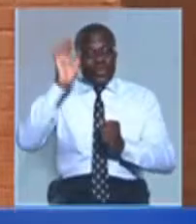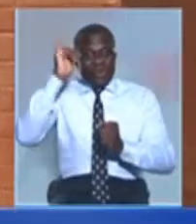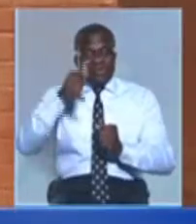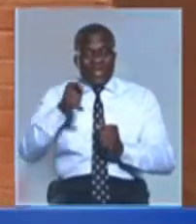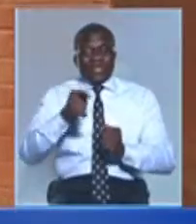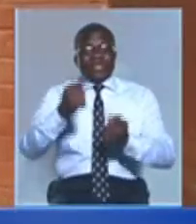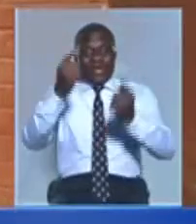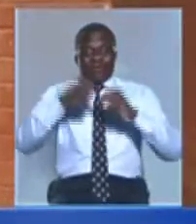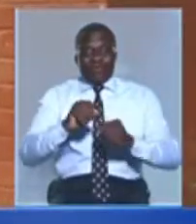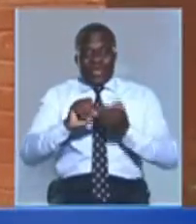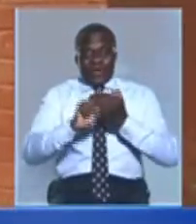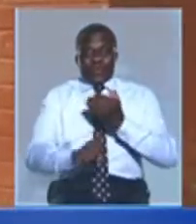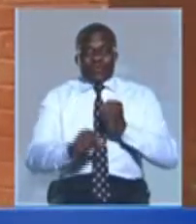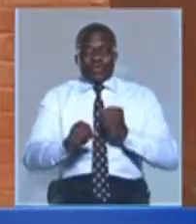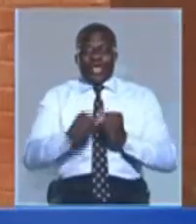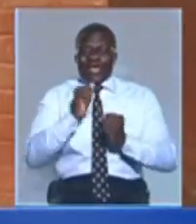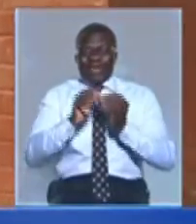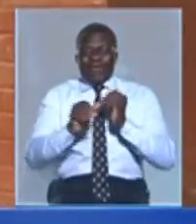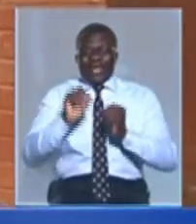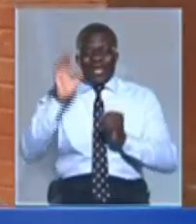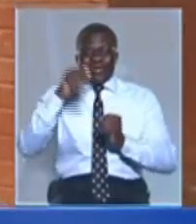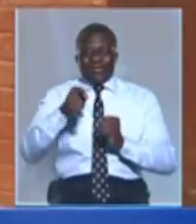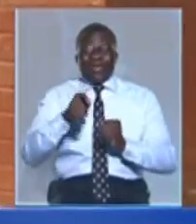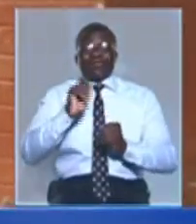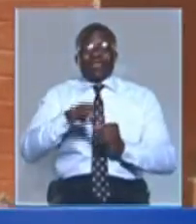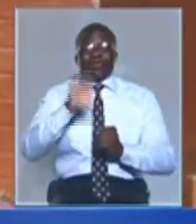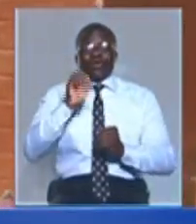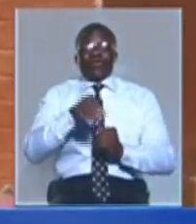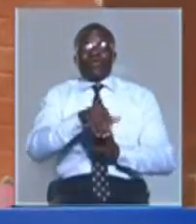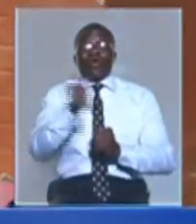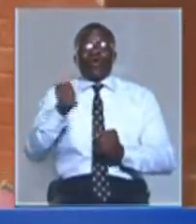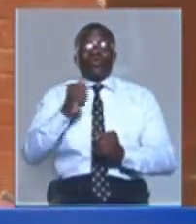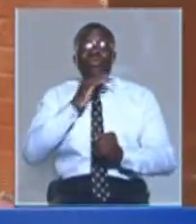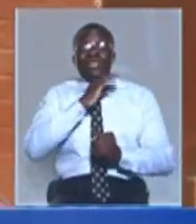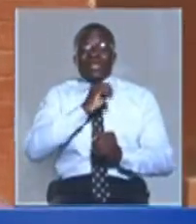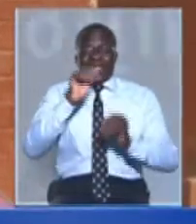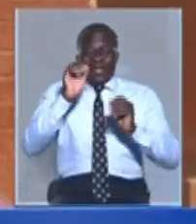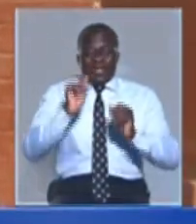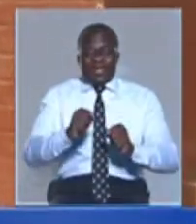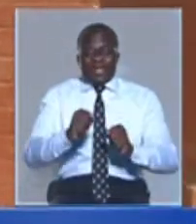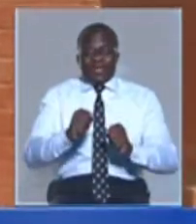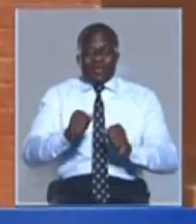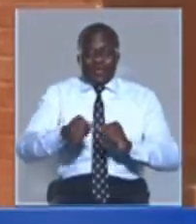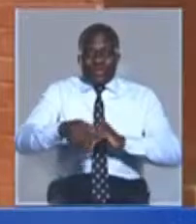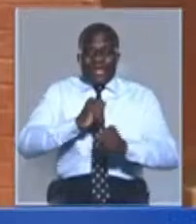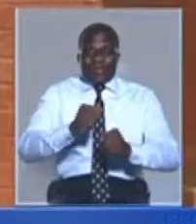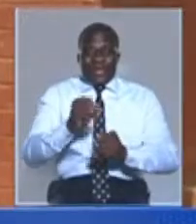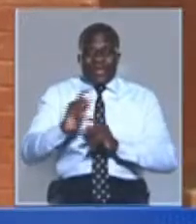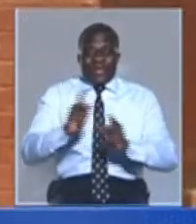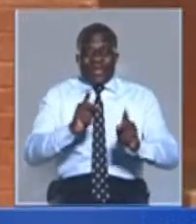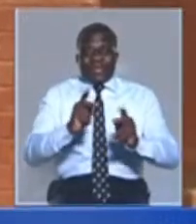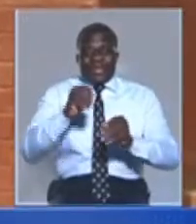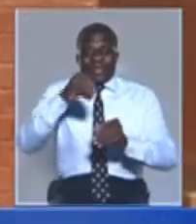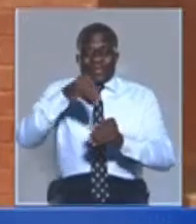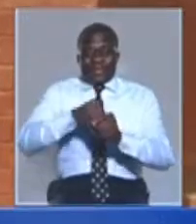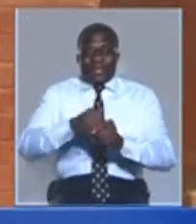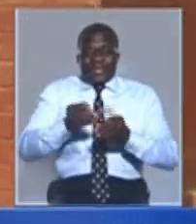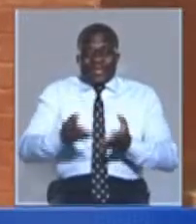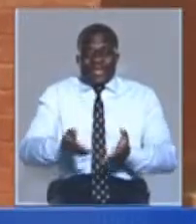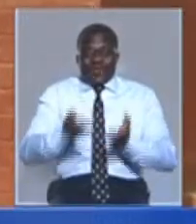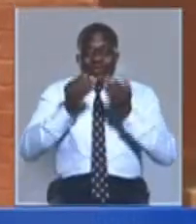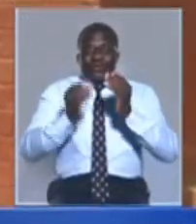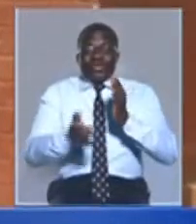un peu au sud, vous n'avez plus la bouse. Donc il faut trouver d'autres formes de déchets qui puissent emballer les gens dans cette promotion